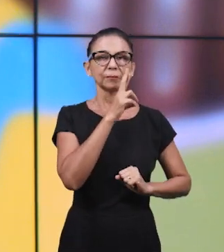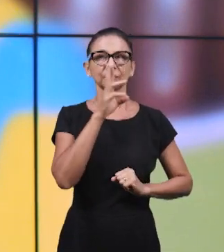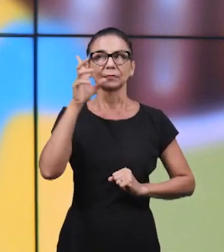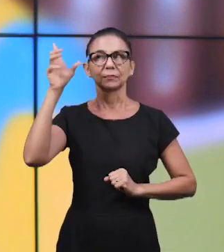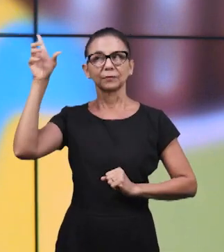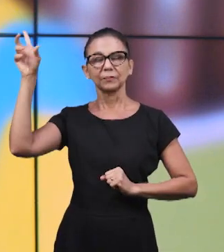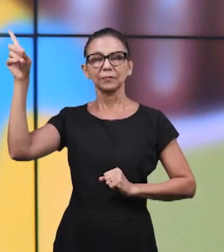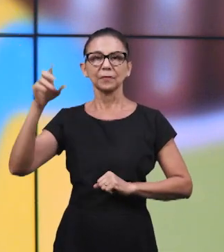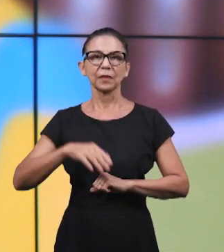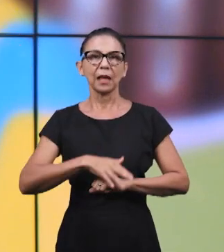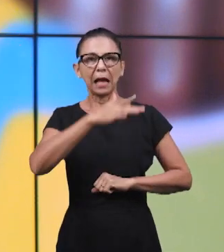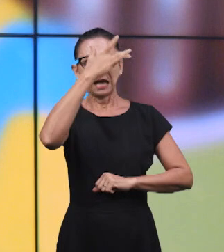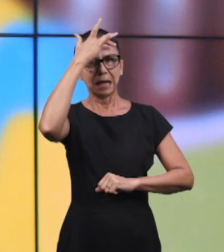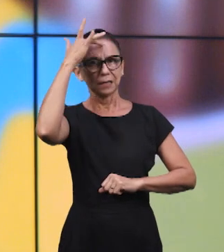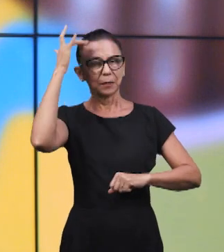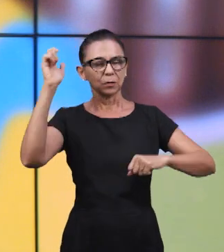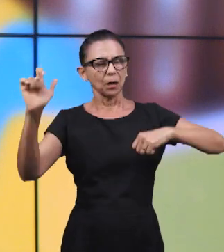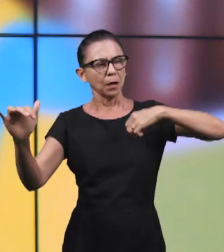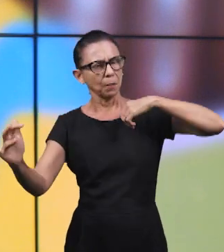Pour Jéricho,